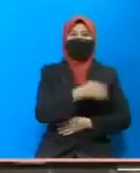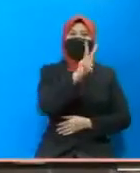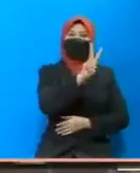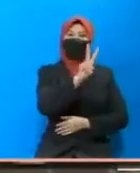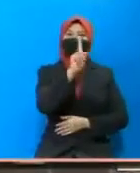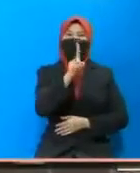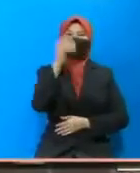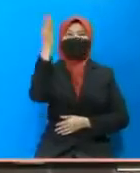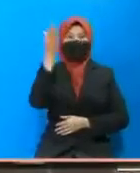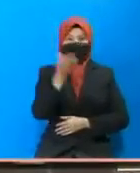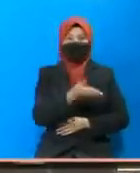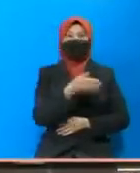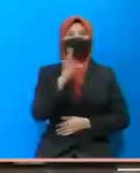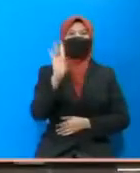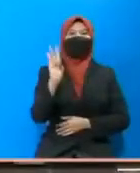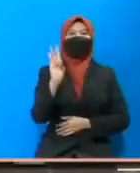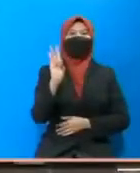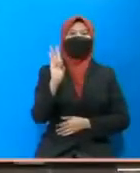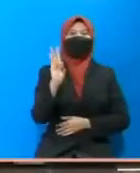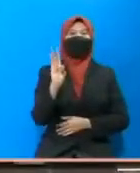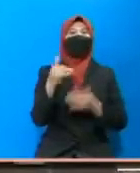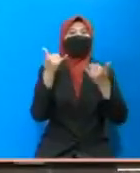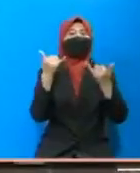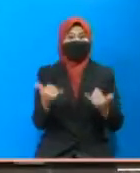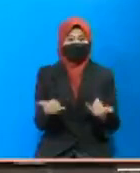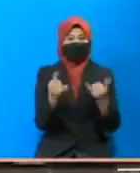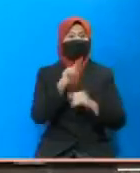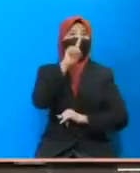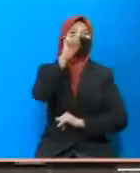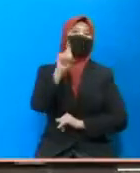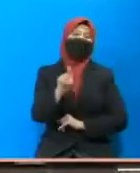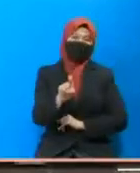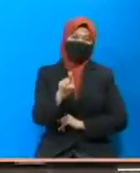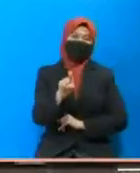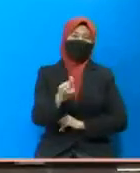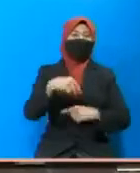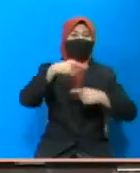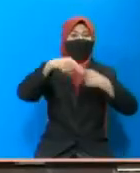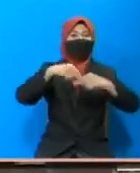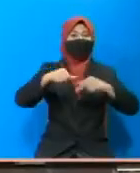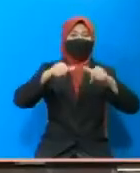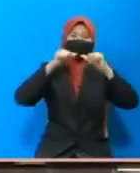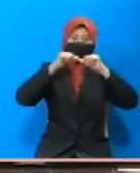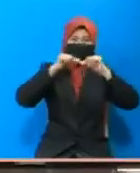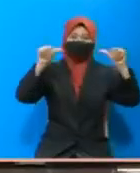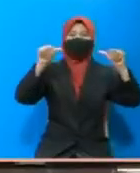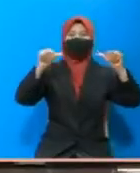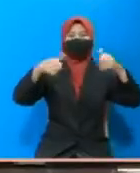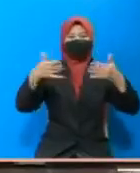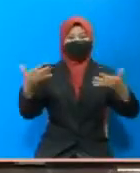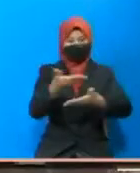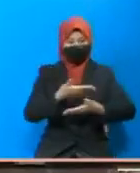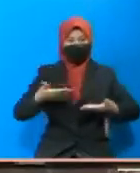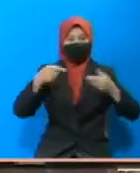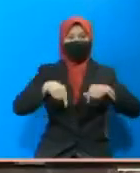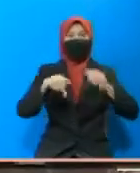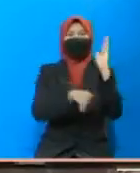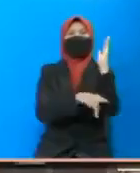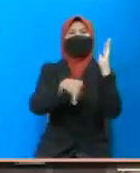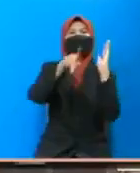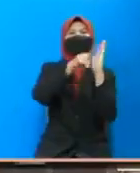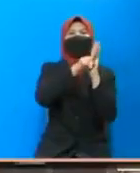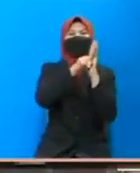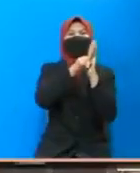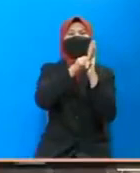bulan. Yang kita tanya, bila diumumkan di parlimen,